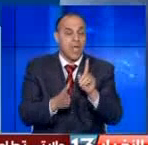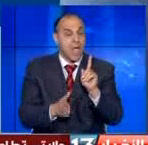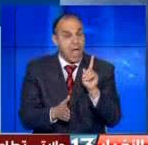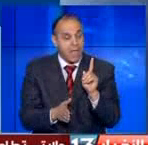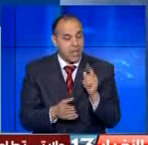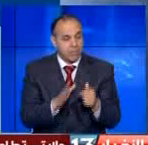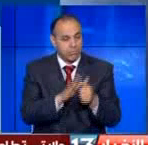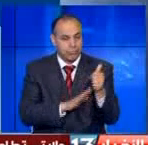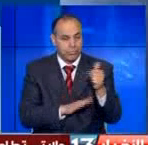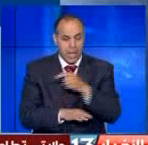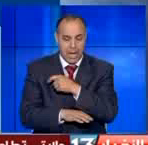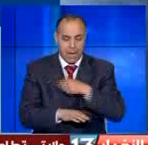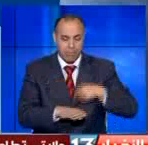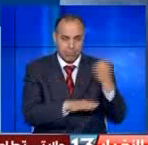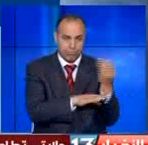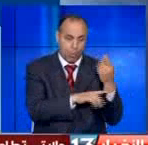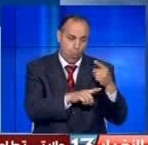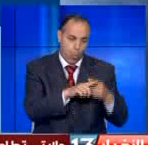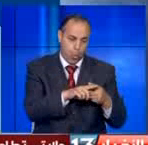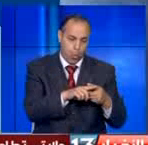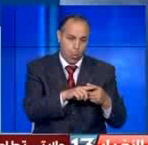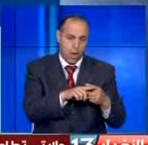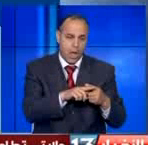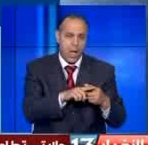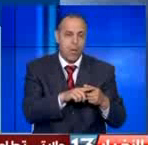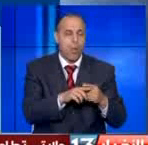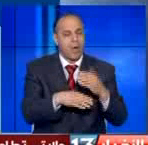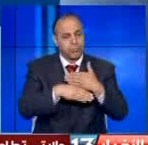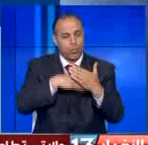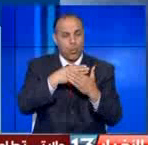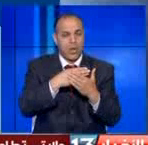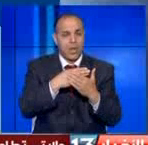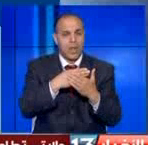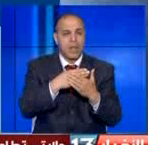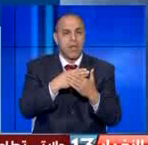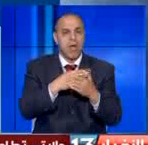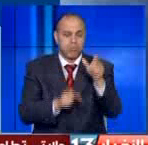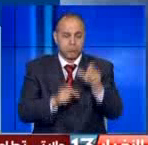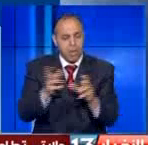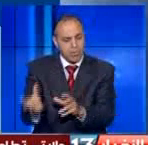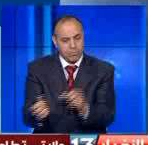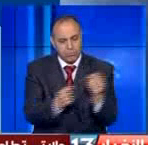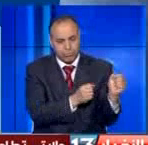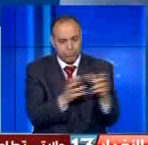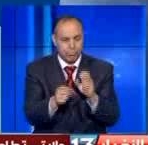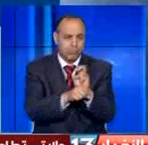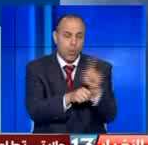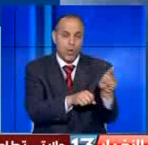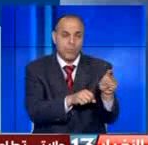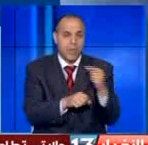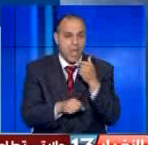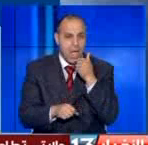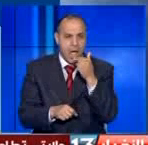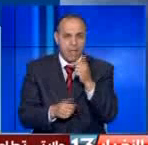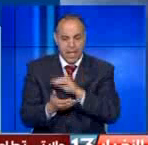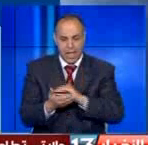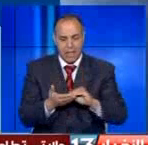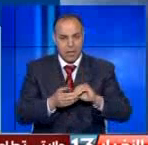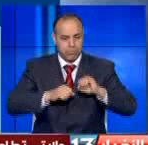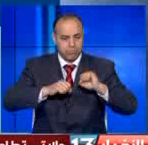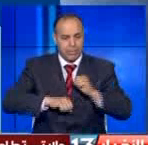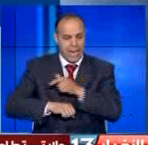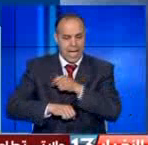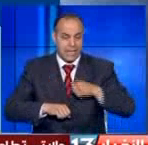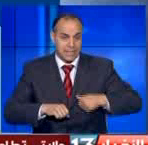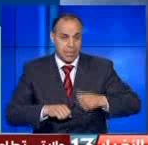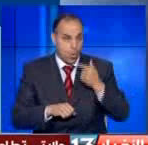حيث نجحت وحدات الحماية المدنية ومصالح التجهيز في إجلاء المواطنين العالقين. وكانت الإدارة العامة